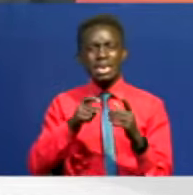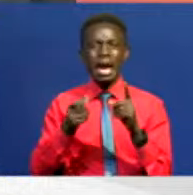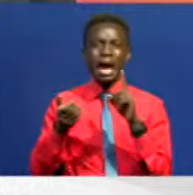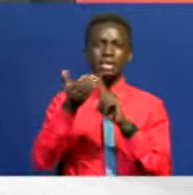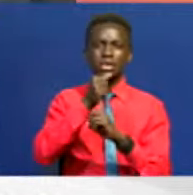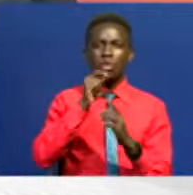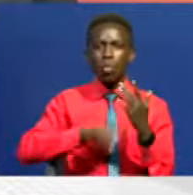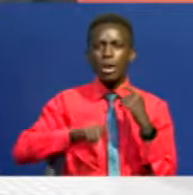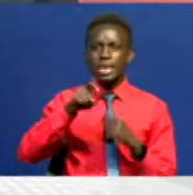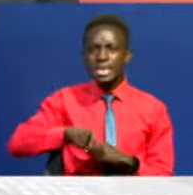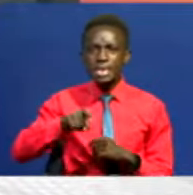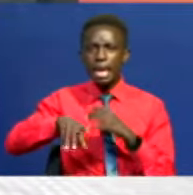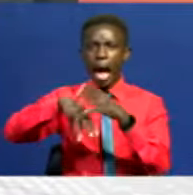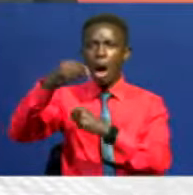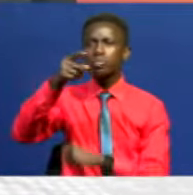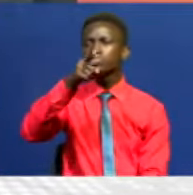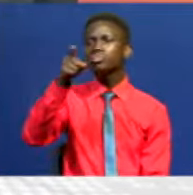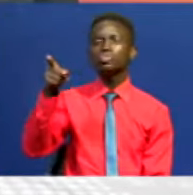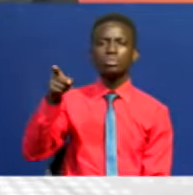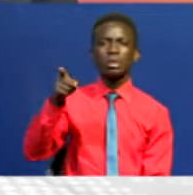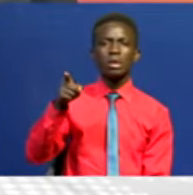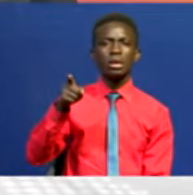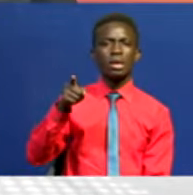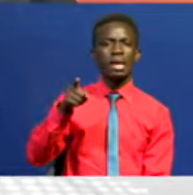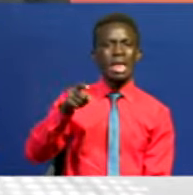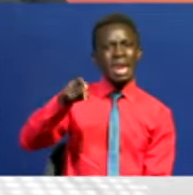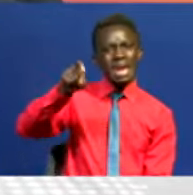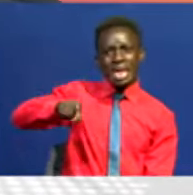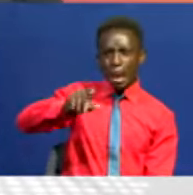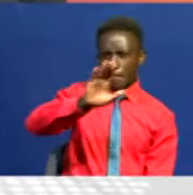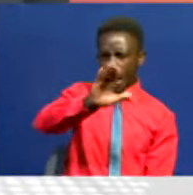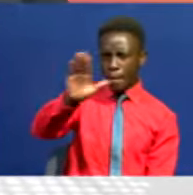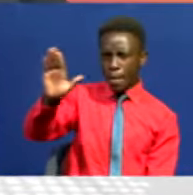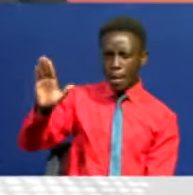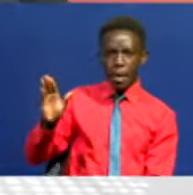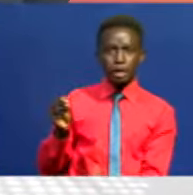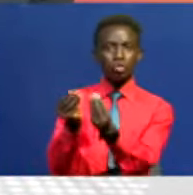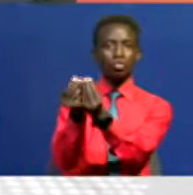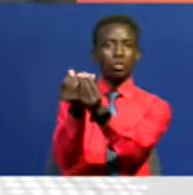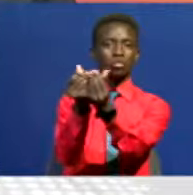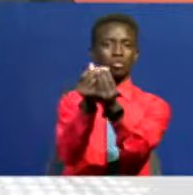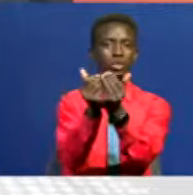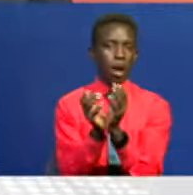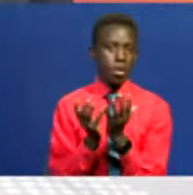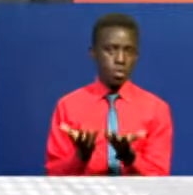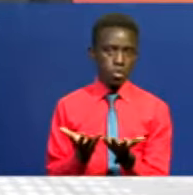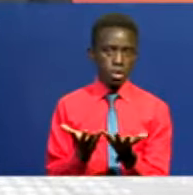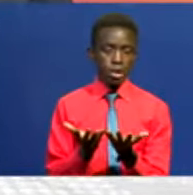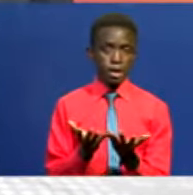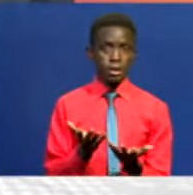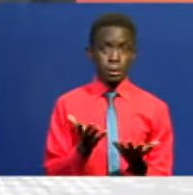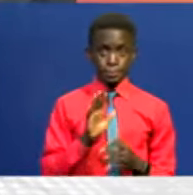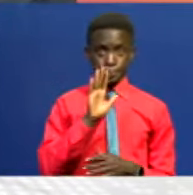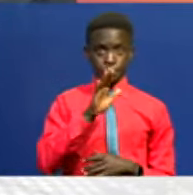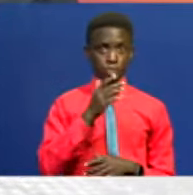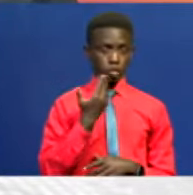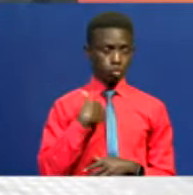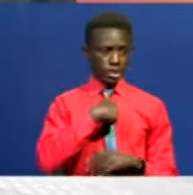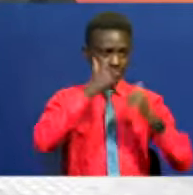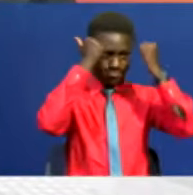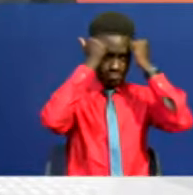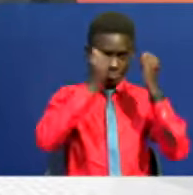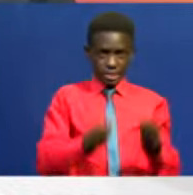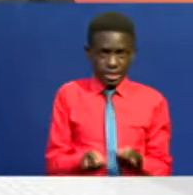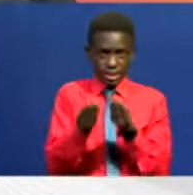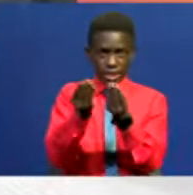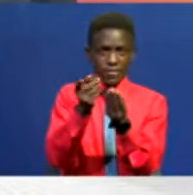nje, the needs, trying to meet the needs which arise. And na maana tunafanya hivi, hata zile kozi ambazo tunapeana, tunapeana kulingana